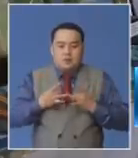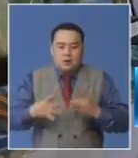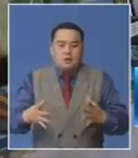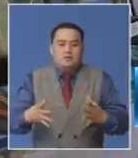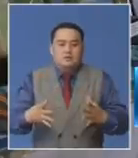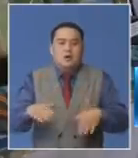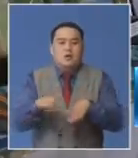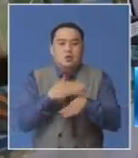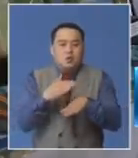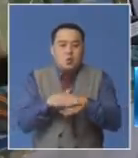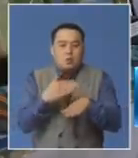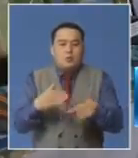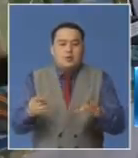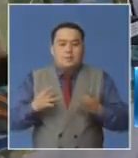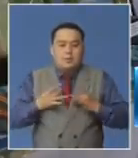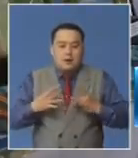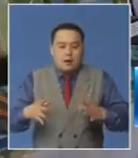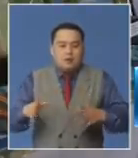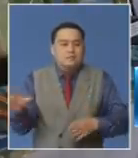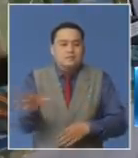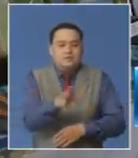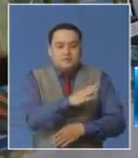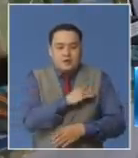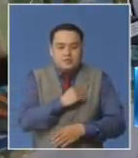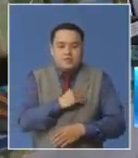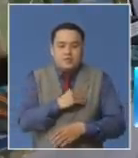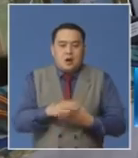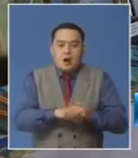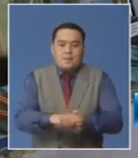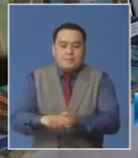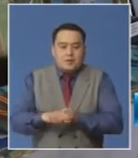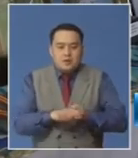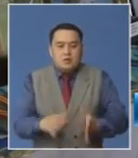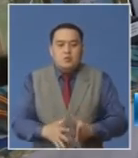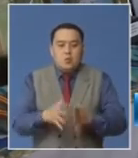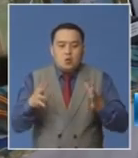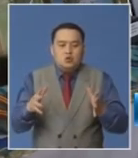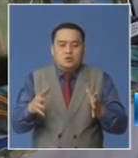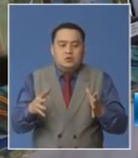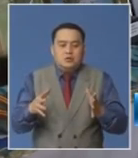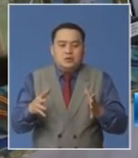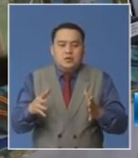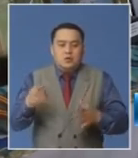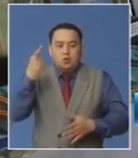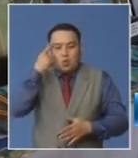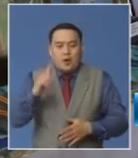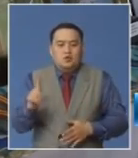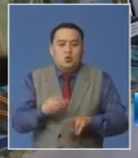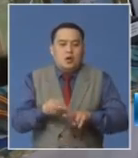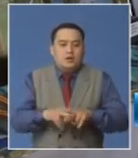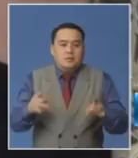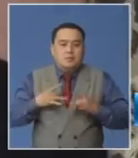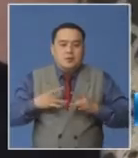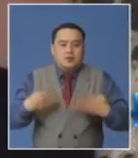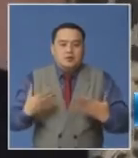добрый праздник праздник для всех которые я считаю объединяет нас еще больше и считаю что этот праздник должен